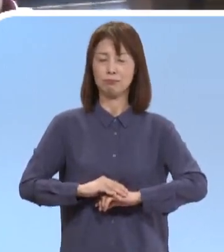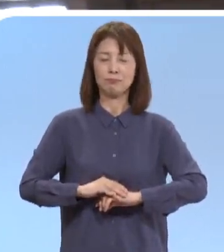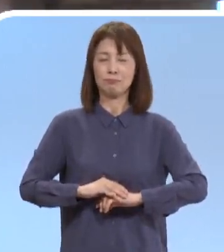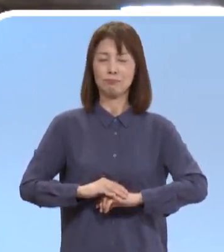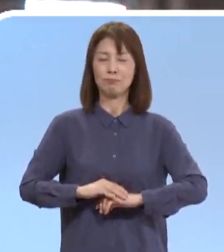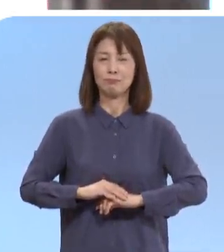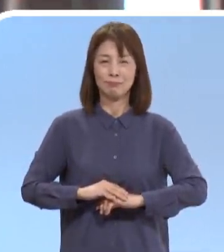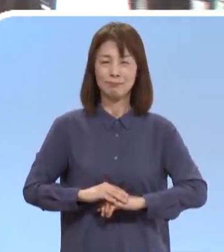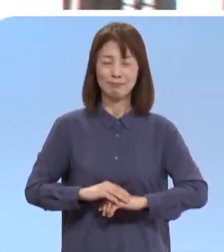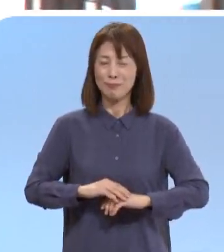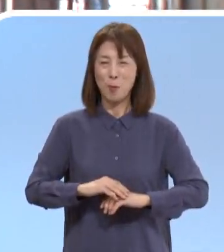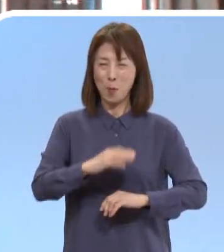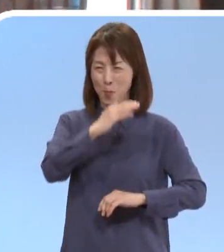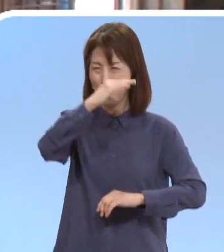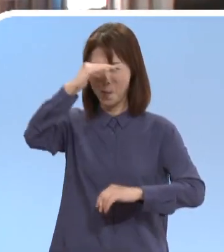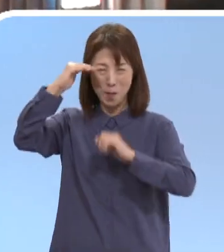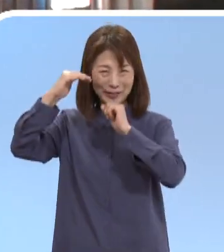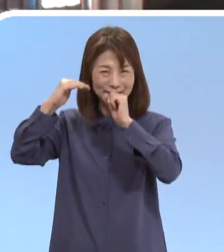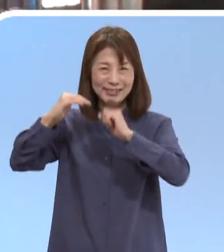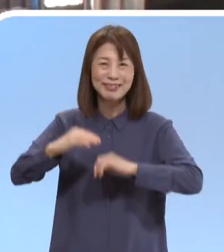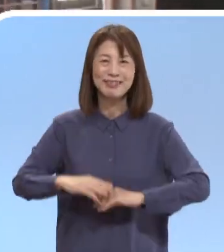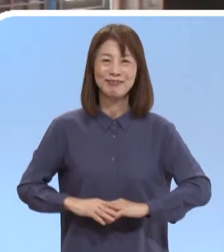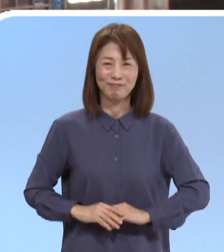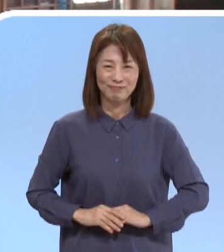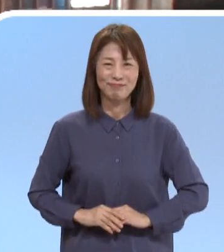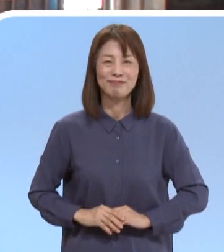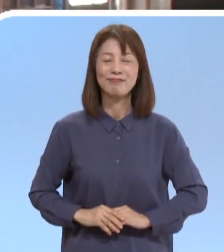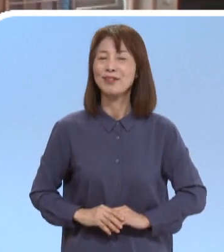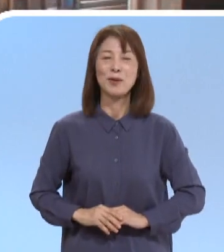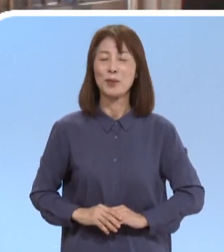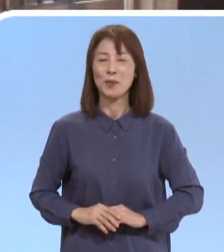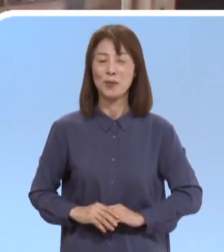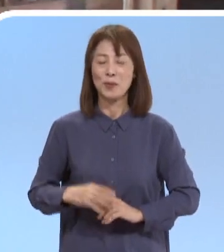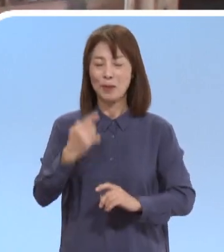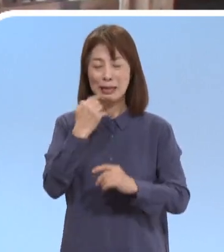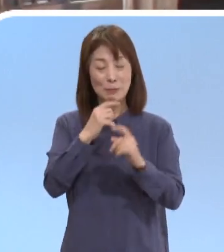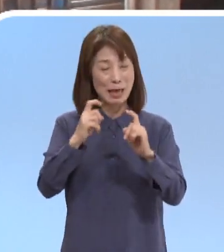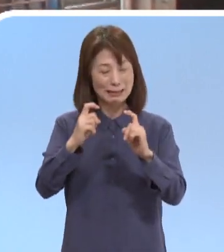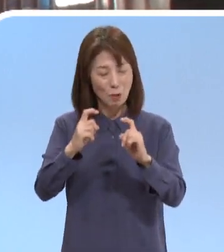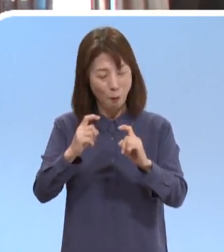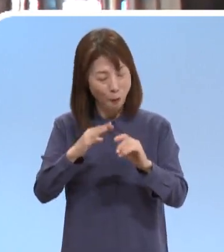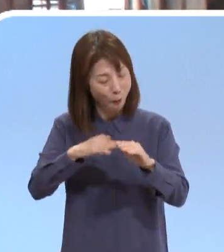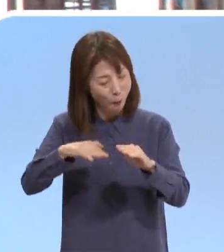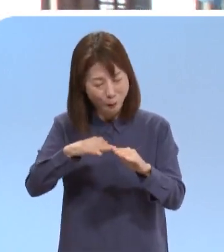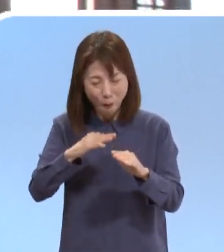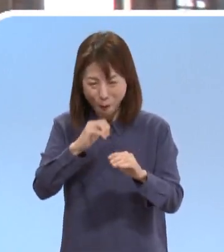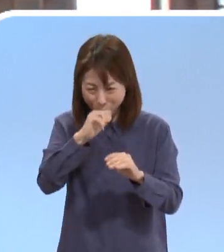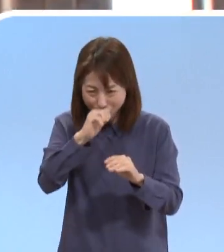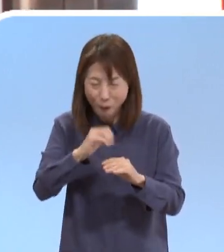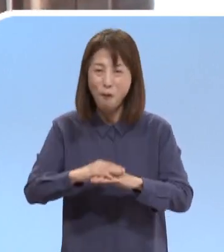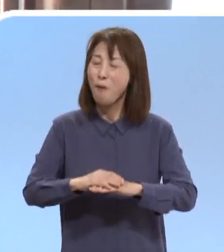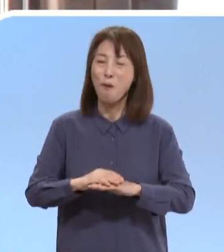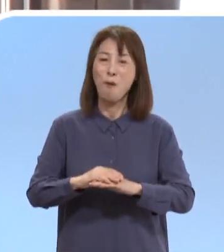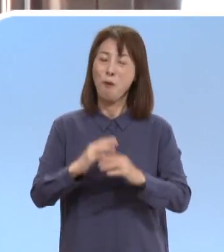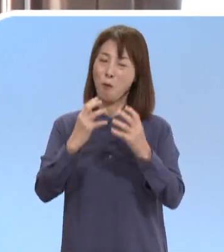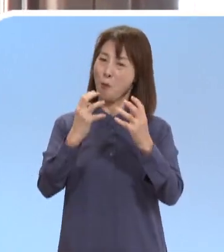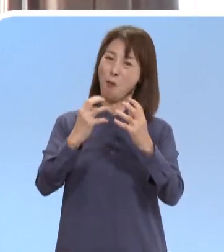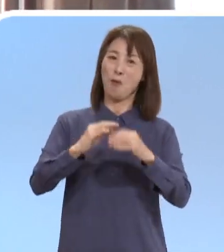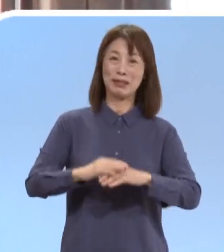はっはっはー、あっぱれ絶景かなっていうことでね。いや、姫路城すごいですね。改めまして驚き